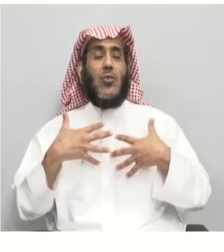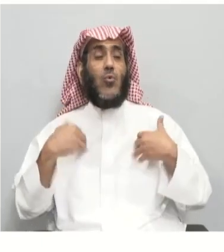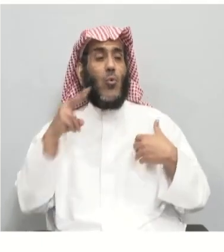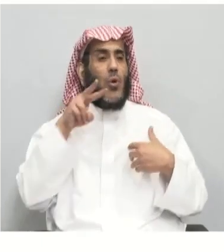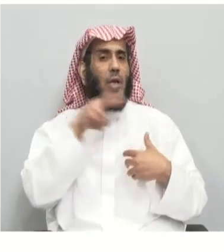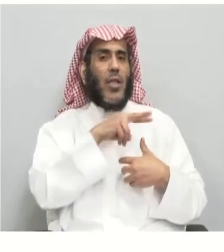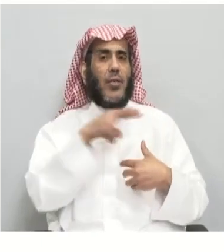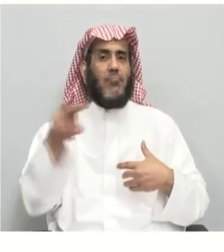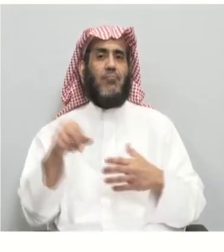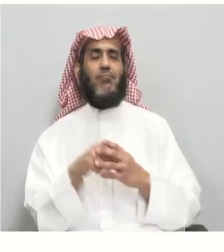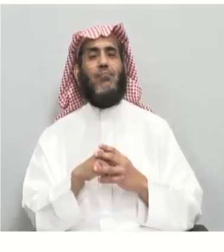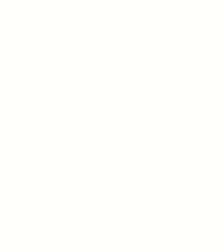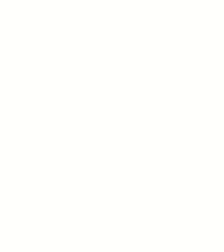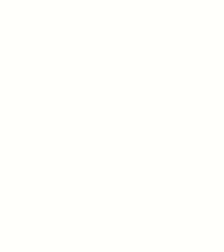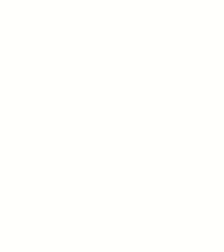الناظرين